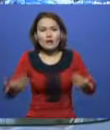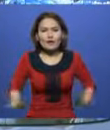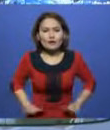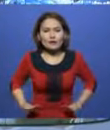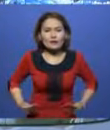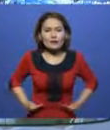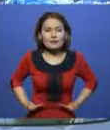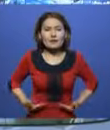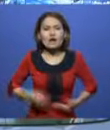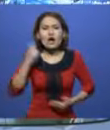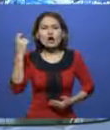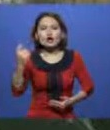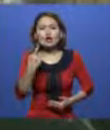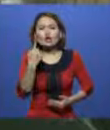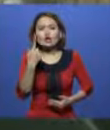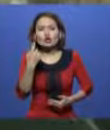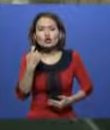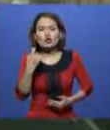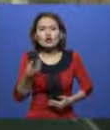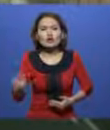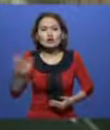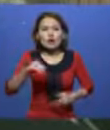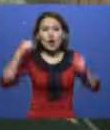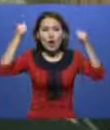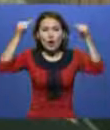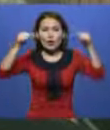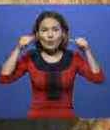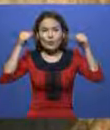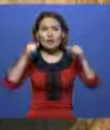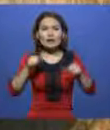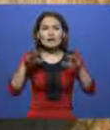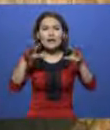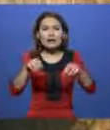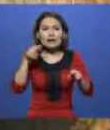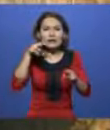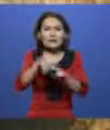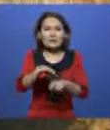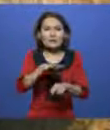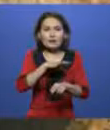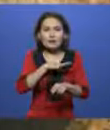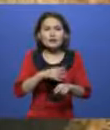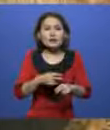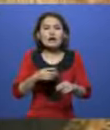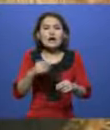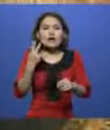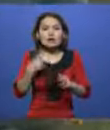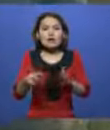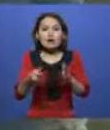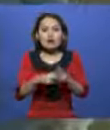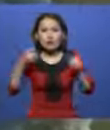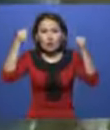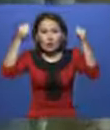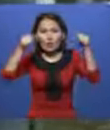Ихсановтар отбасының 100 шақты қойын жабайы иттер талап тамақтап кеткен еді. Иттер алғашқында 70, содан кейін 27 қой ешкіні қырып кеткен